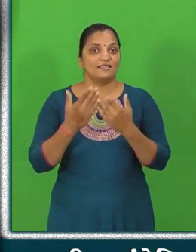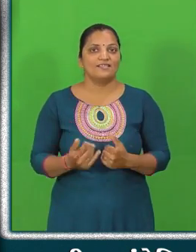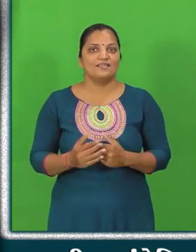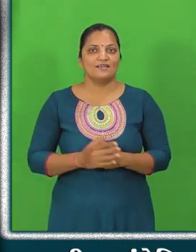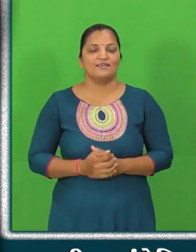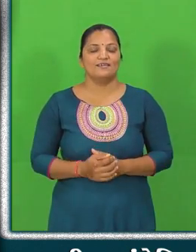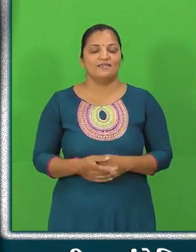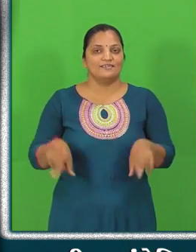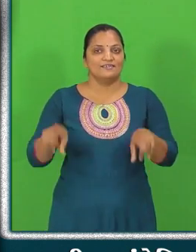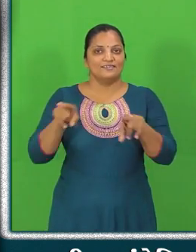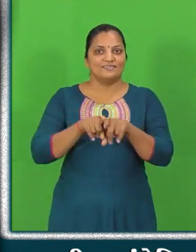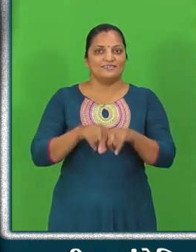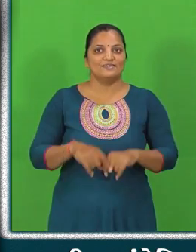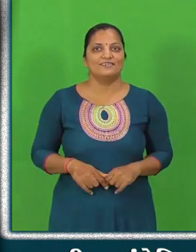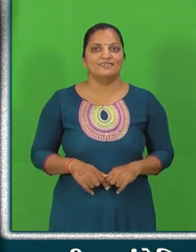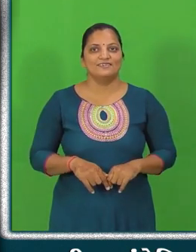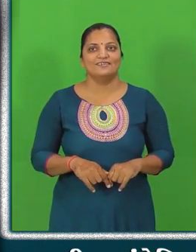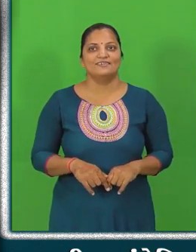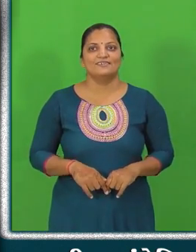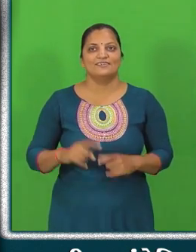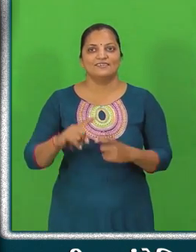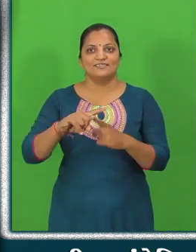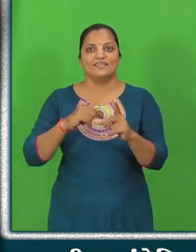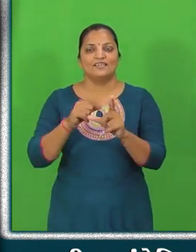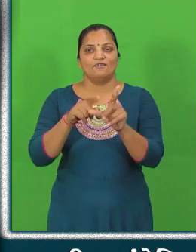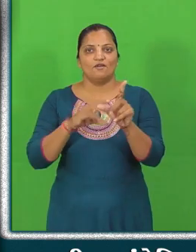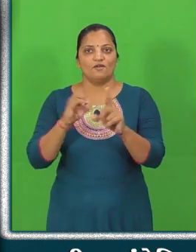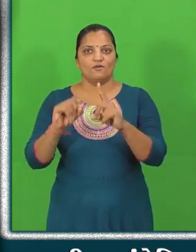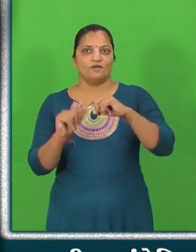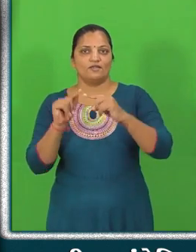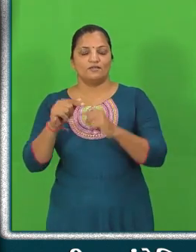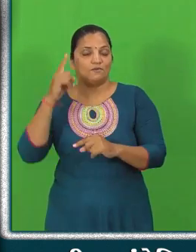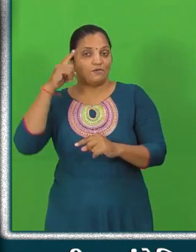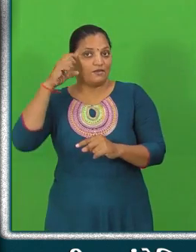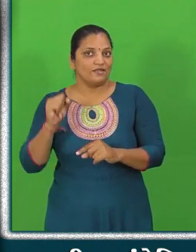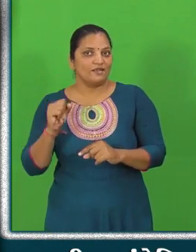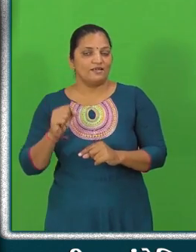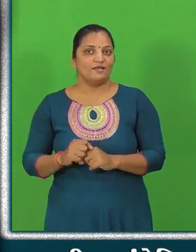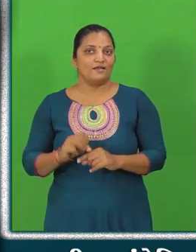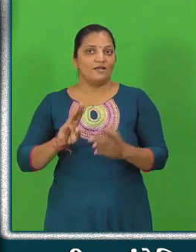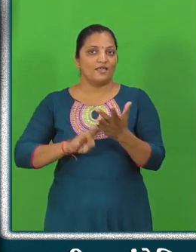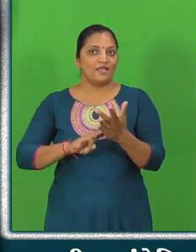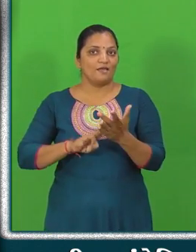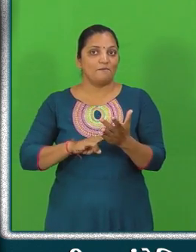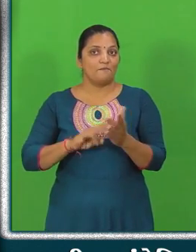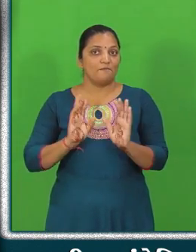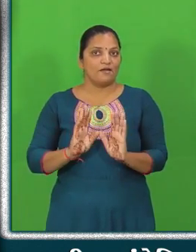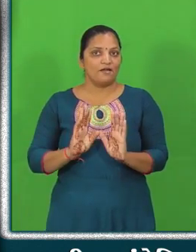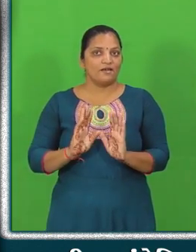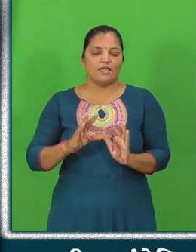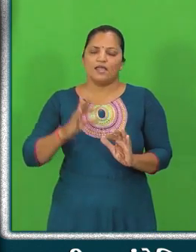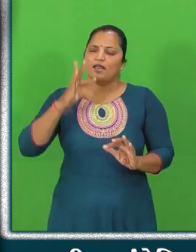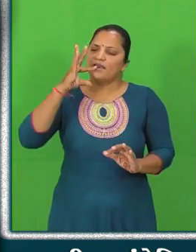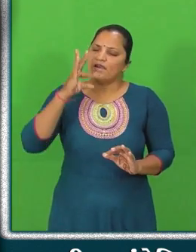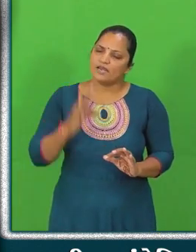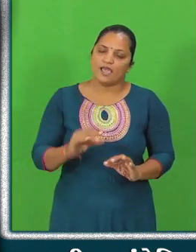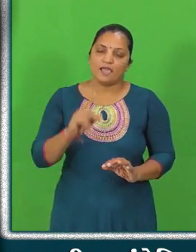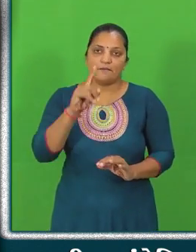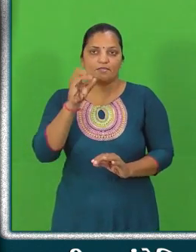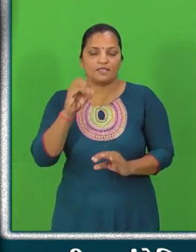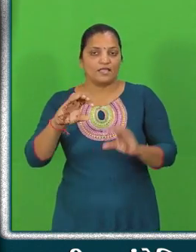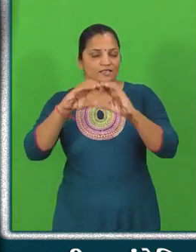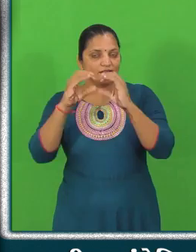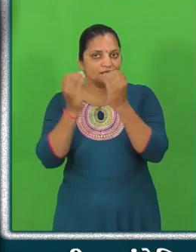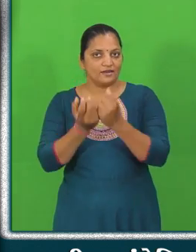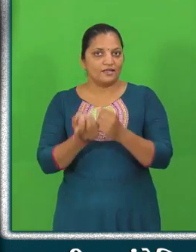હા, બિલકુલ, મેથ્સ કે ટીચર જ્યોતિબેન ને મુજે અભી ભી યાદ કરવાયા કે મંડે કો બિલકુલ શાર્પ